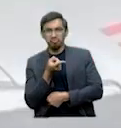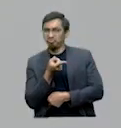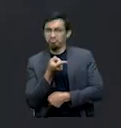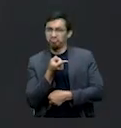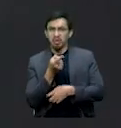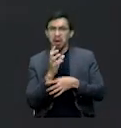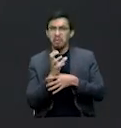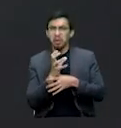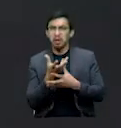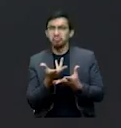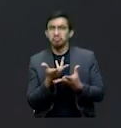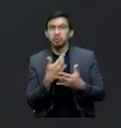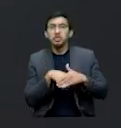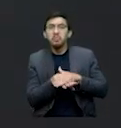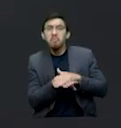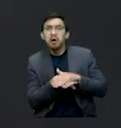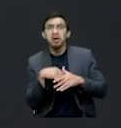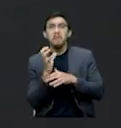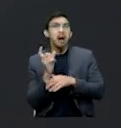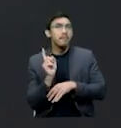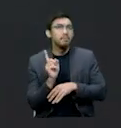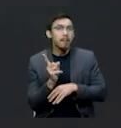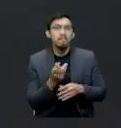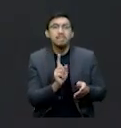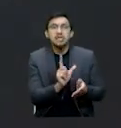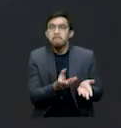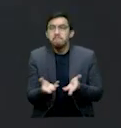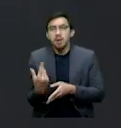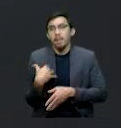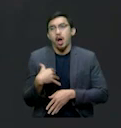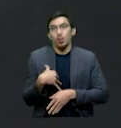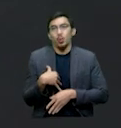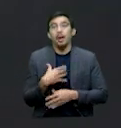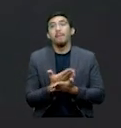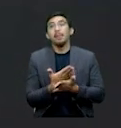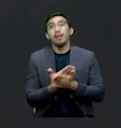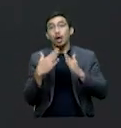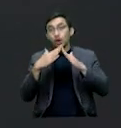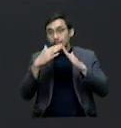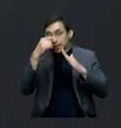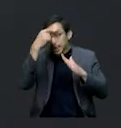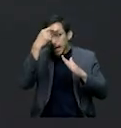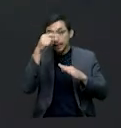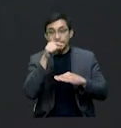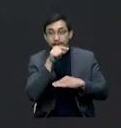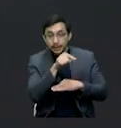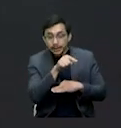gudang. Kami minta mobil dari pihak rumah sakit. Nah, kemudian mobil di rumah sakit itu kan sementara